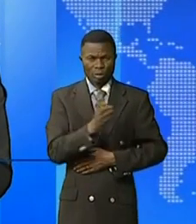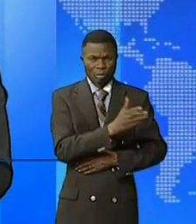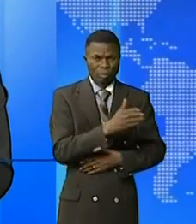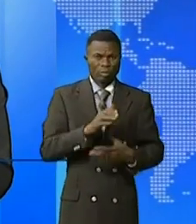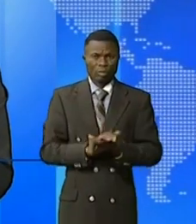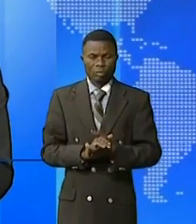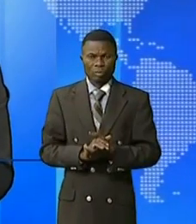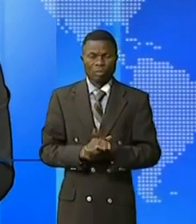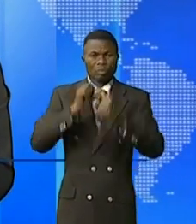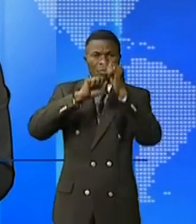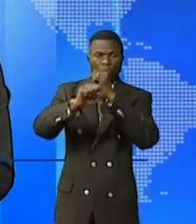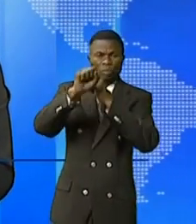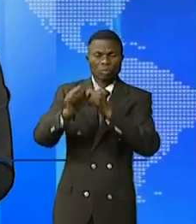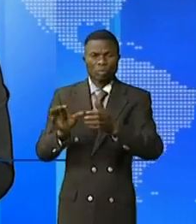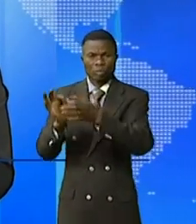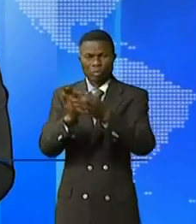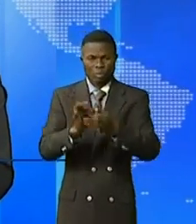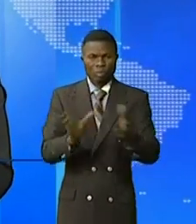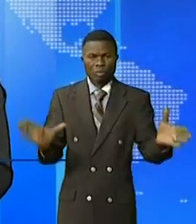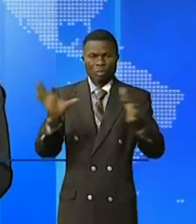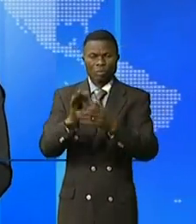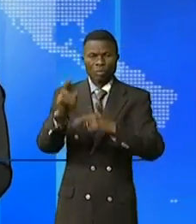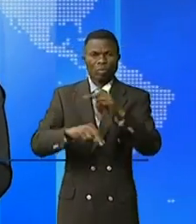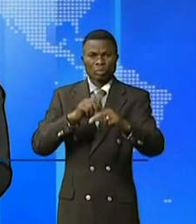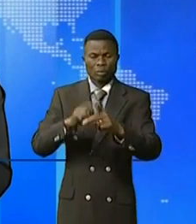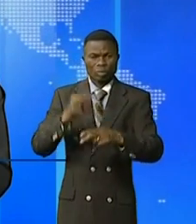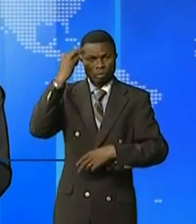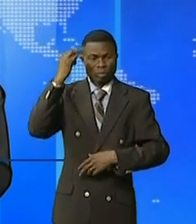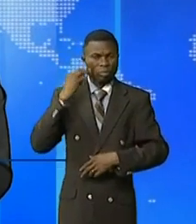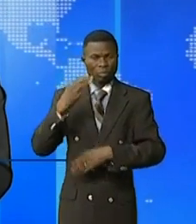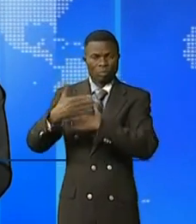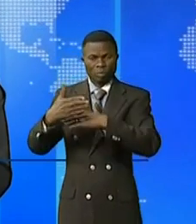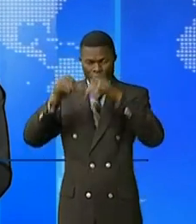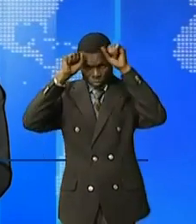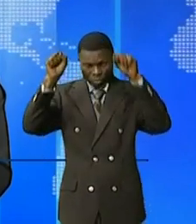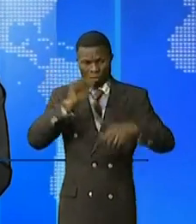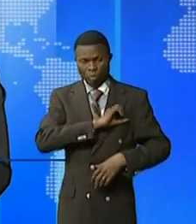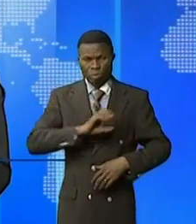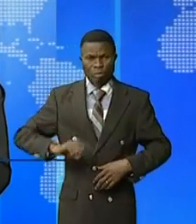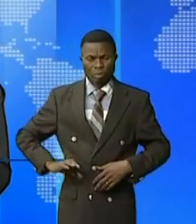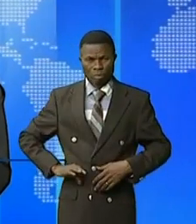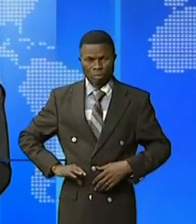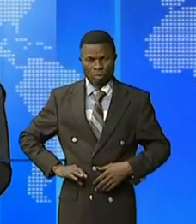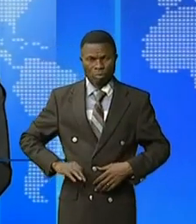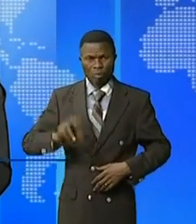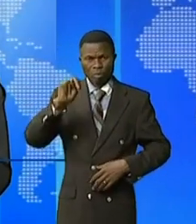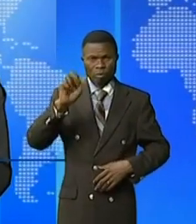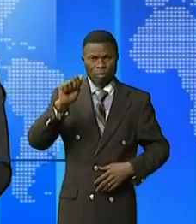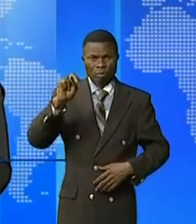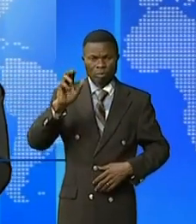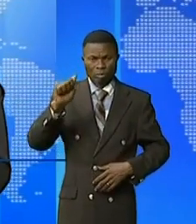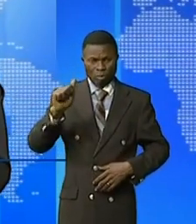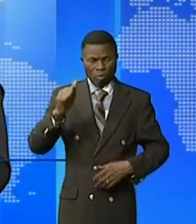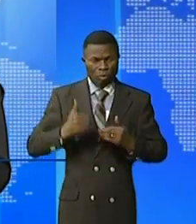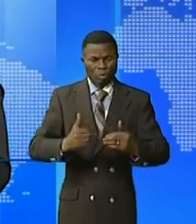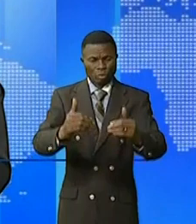La campagne de l'unité et de cohésion nationale, la ministre près le président de la République, Nana Manouanina,